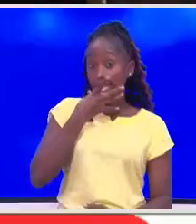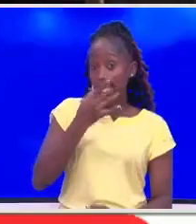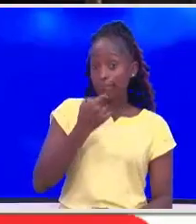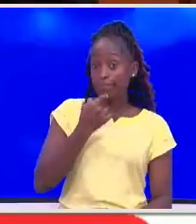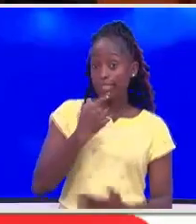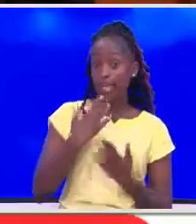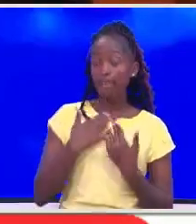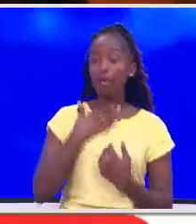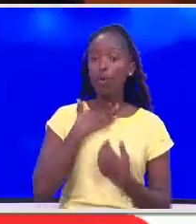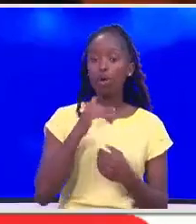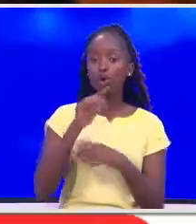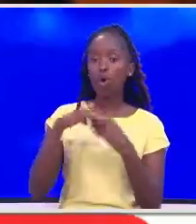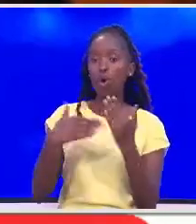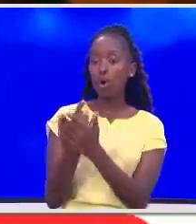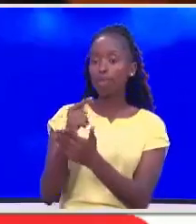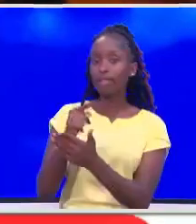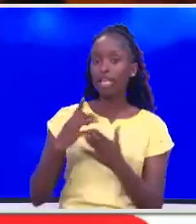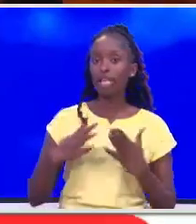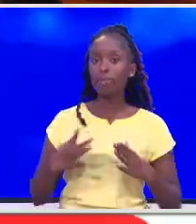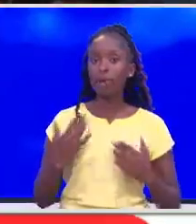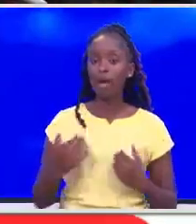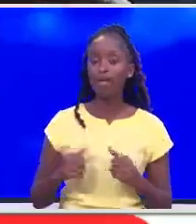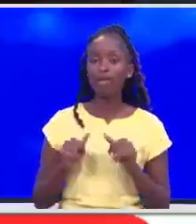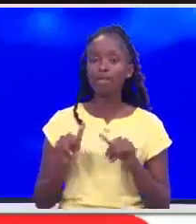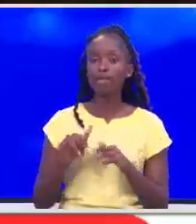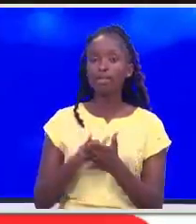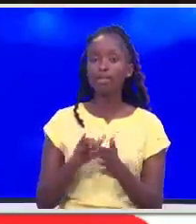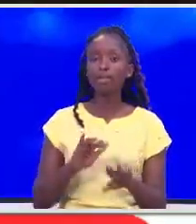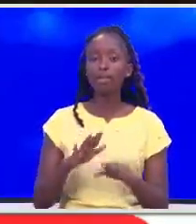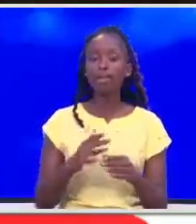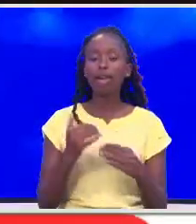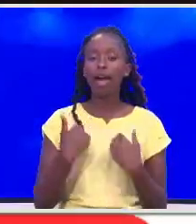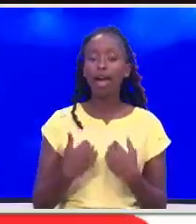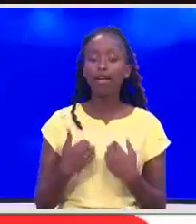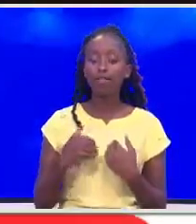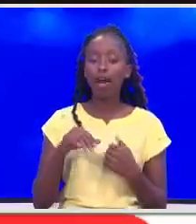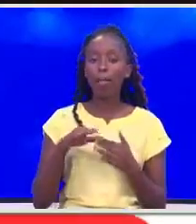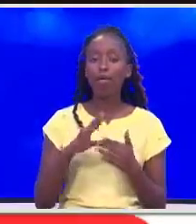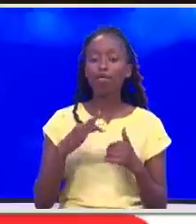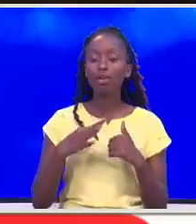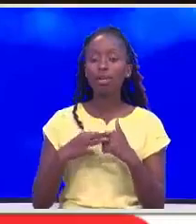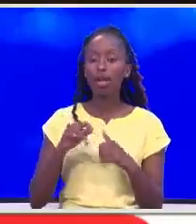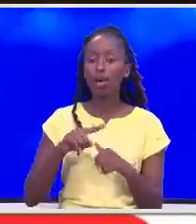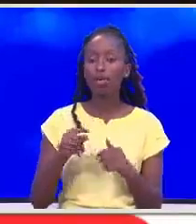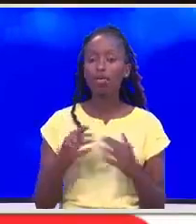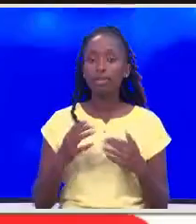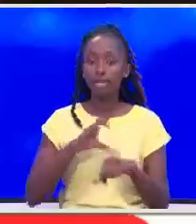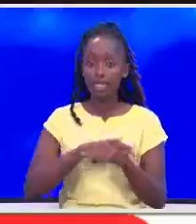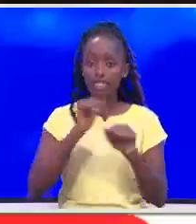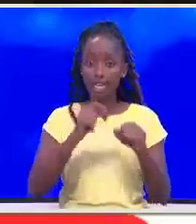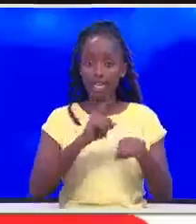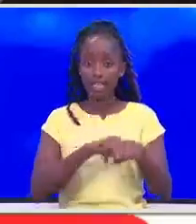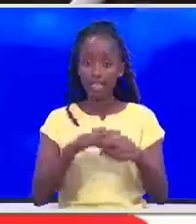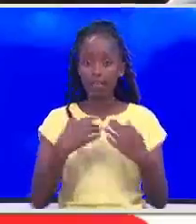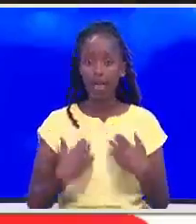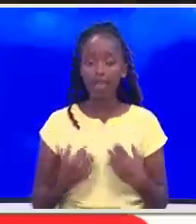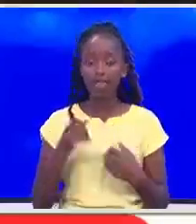washukiwa kusalia rumande kwa siku 21 zaidi ili wapate muda wa kukamilisha